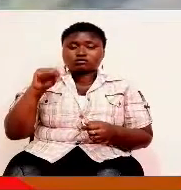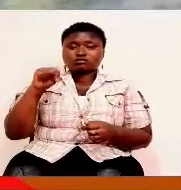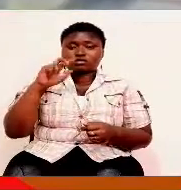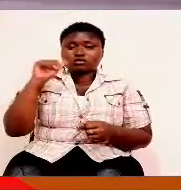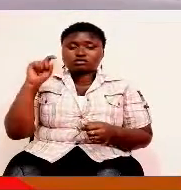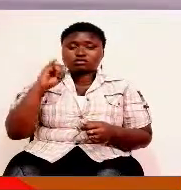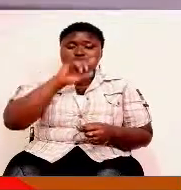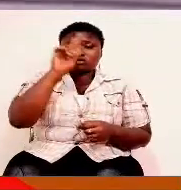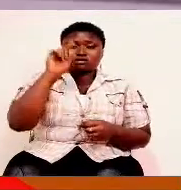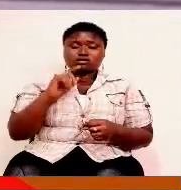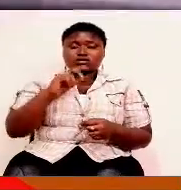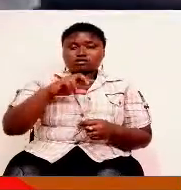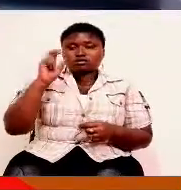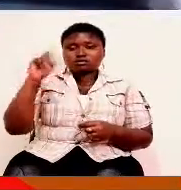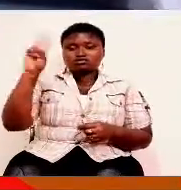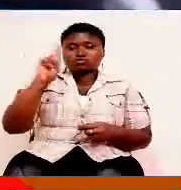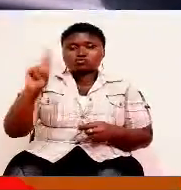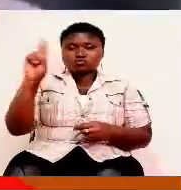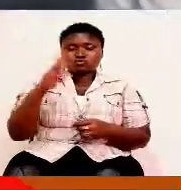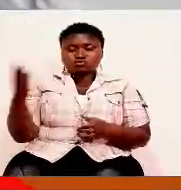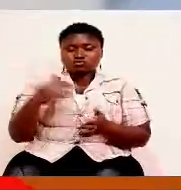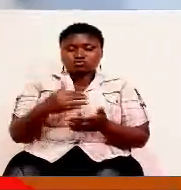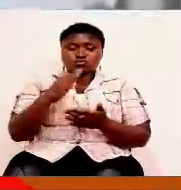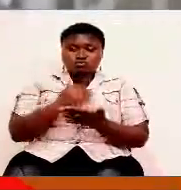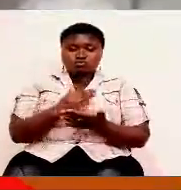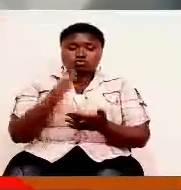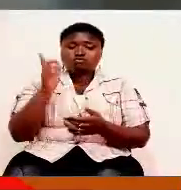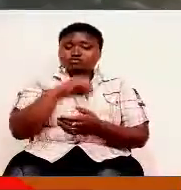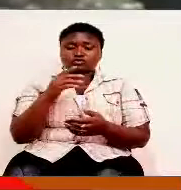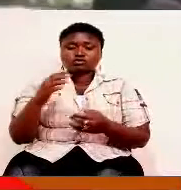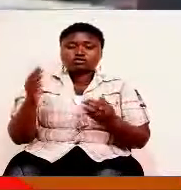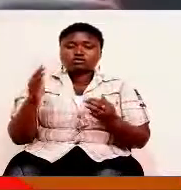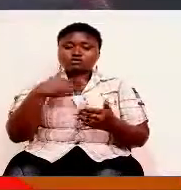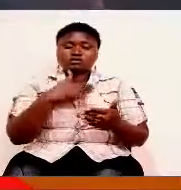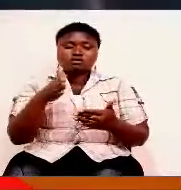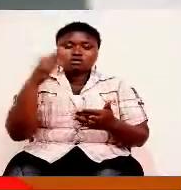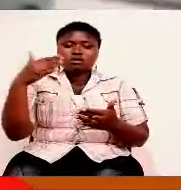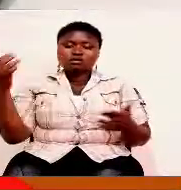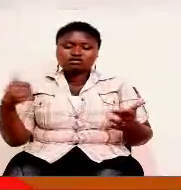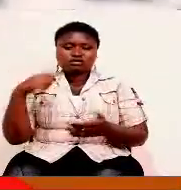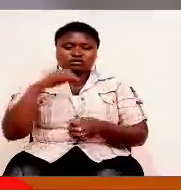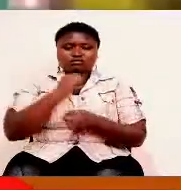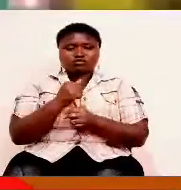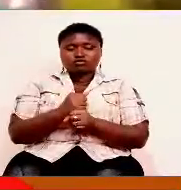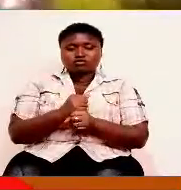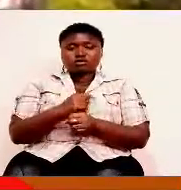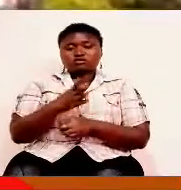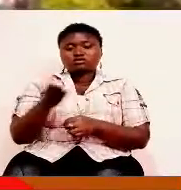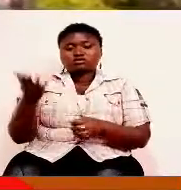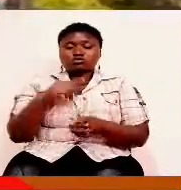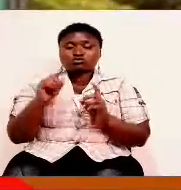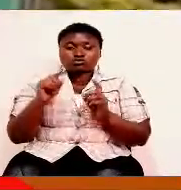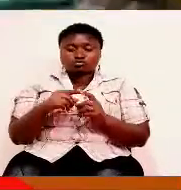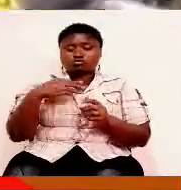bururi gutiga kwihokera andu angi wira no ide guthie na mbere na kugitira oro undumwe na